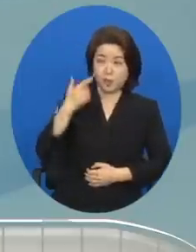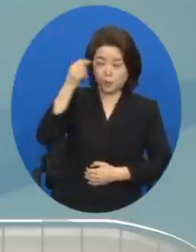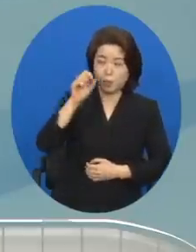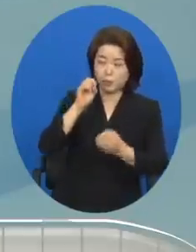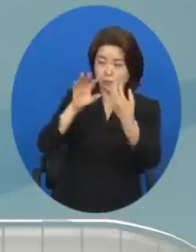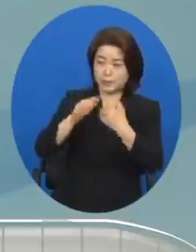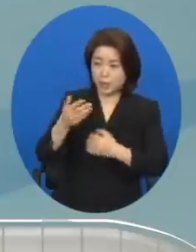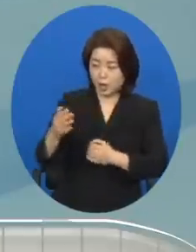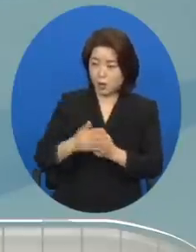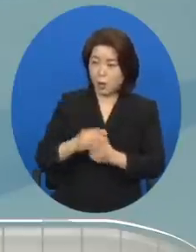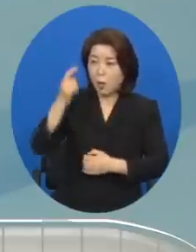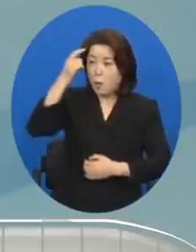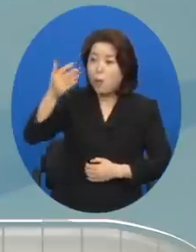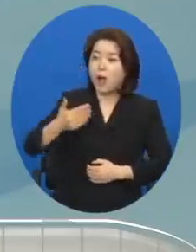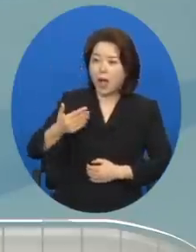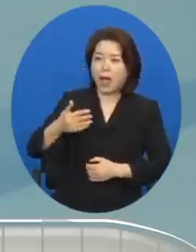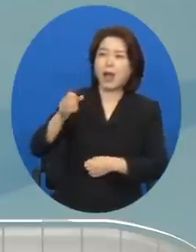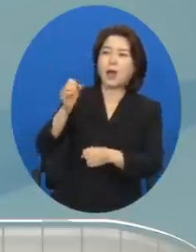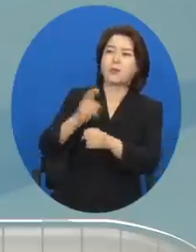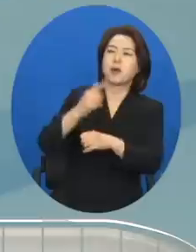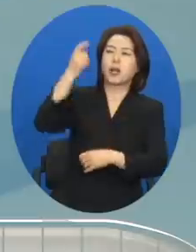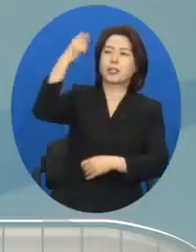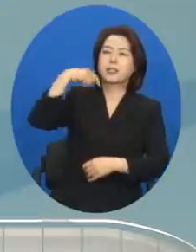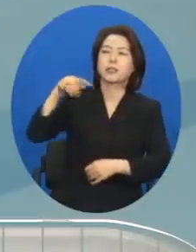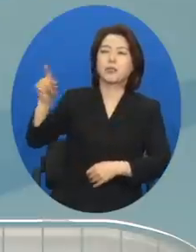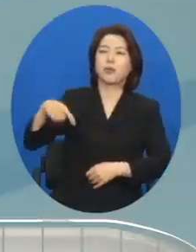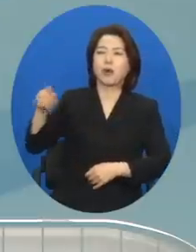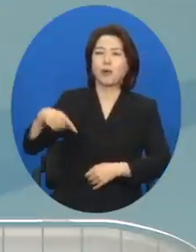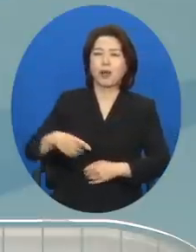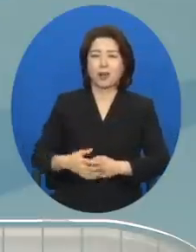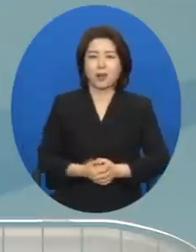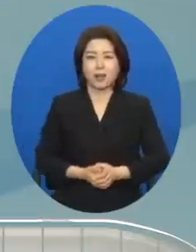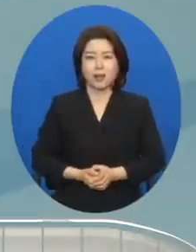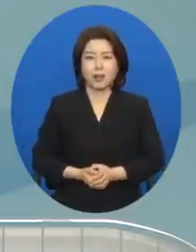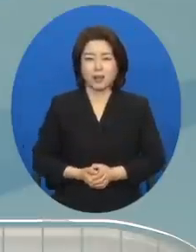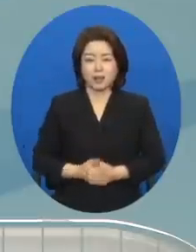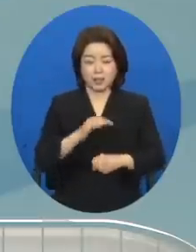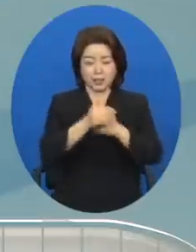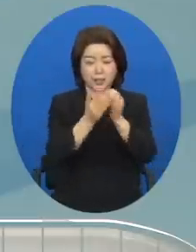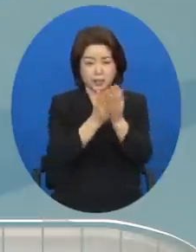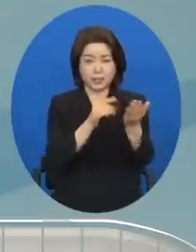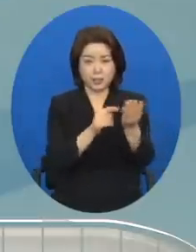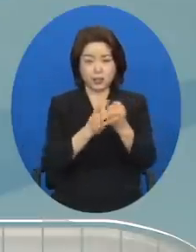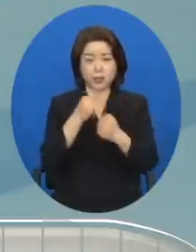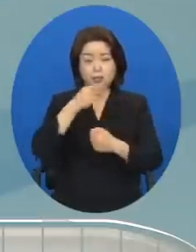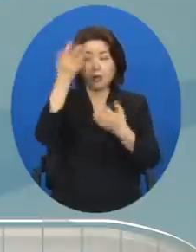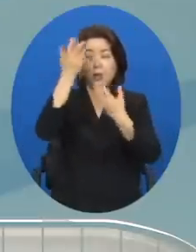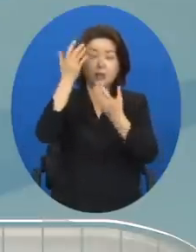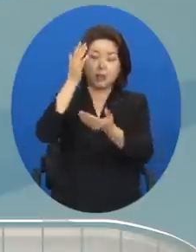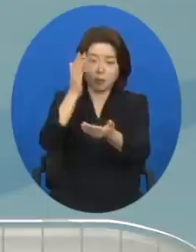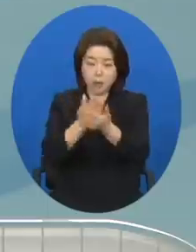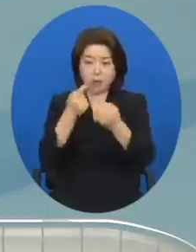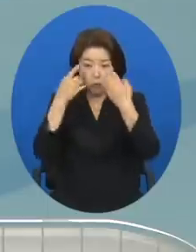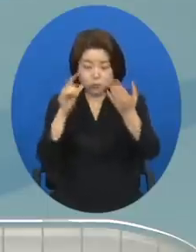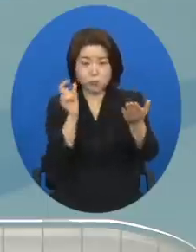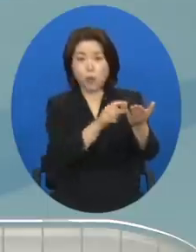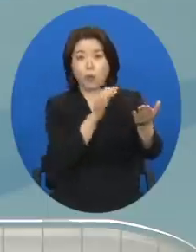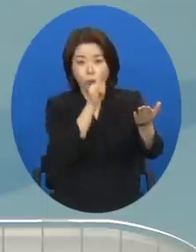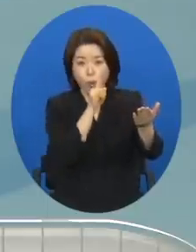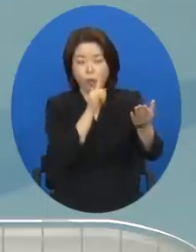왜 그런 질문을 하는지 벌써 느낌이 왔어요. 성경에 술 취하지 말라고 분명히